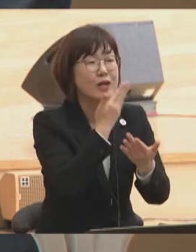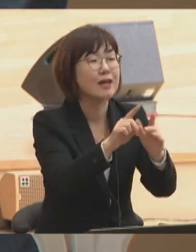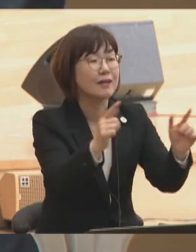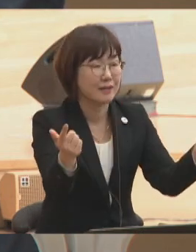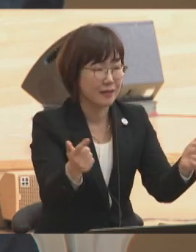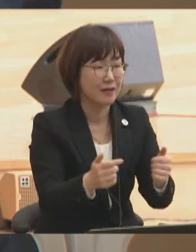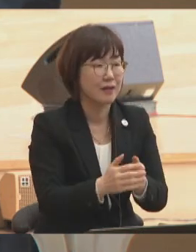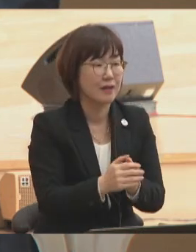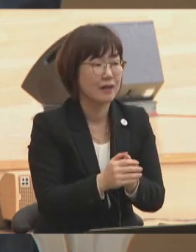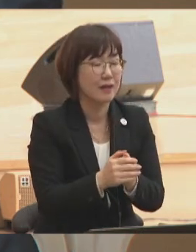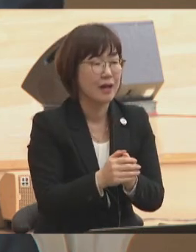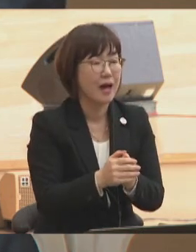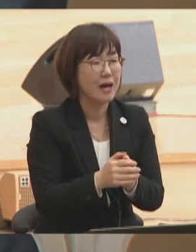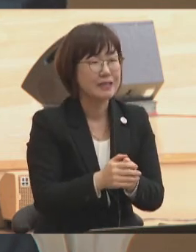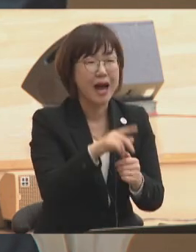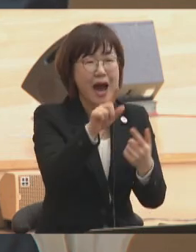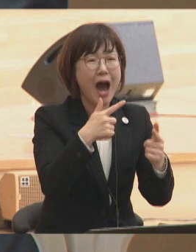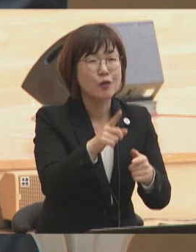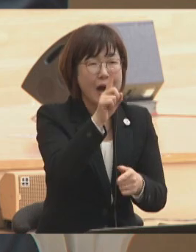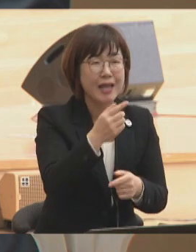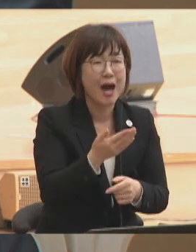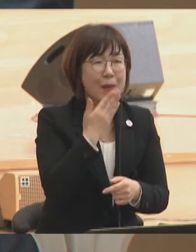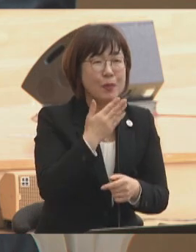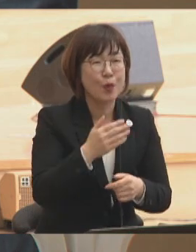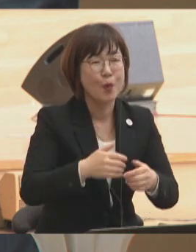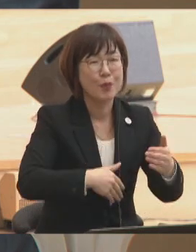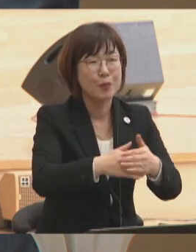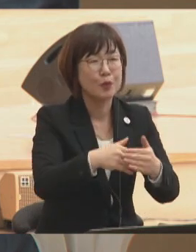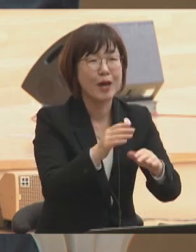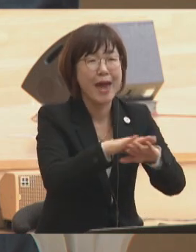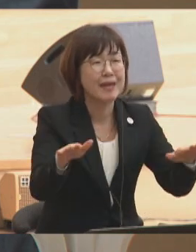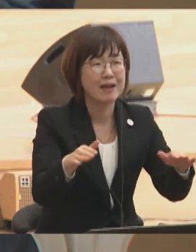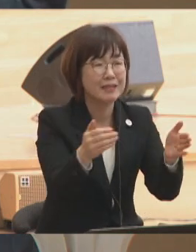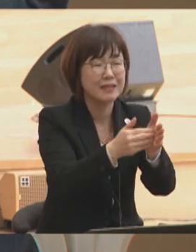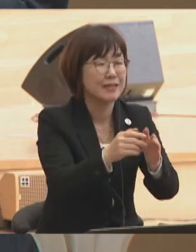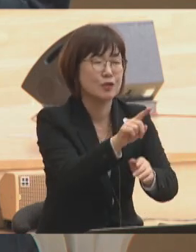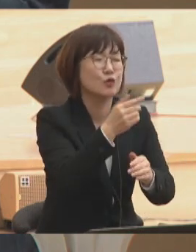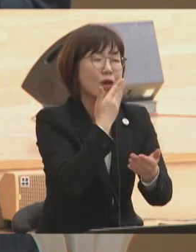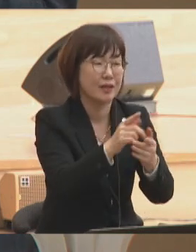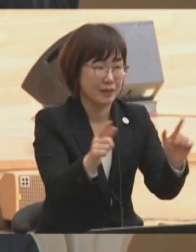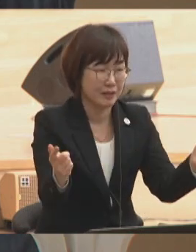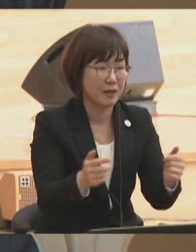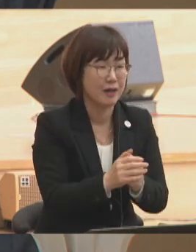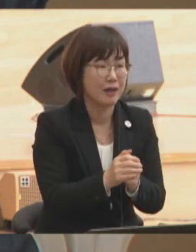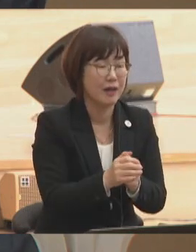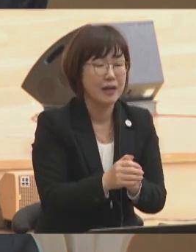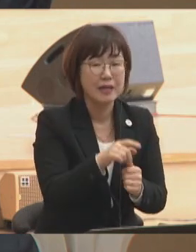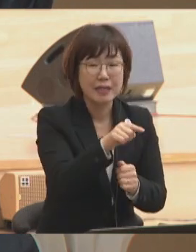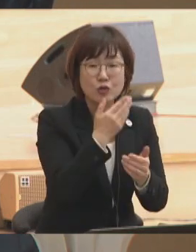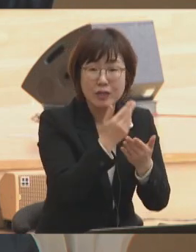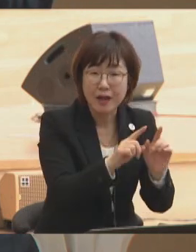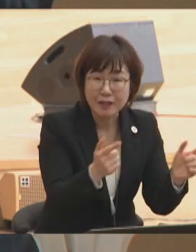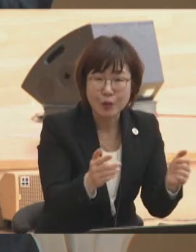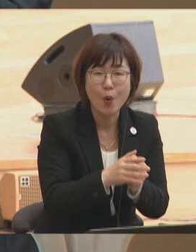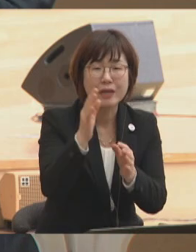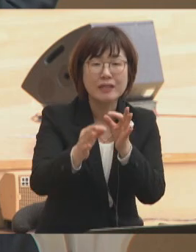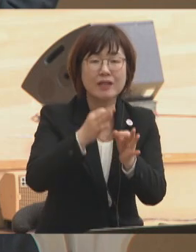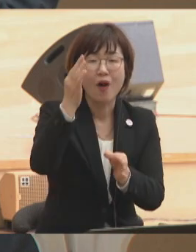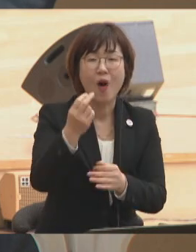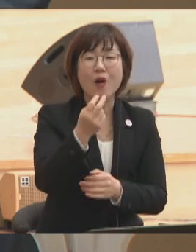중요한 게 아니, 한 끼 해결 그런 게 중요한 게 아니다. 그런 것이 아니라 영생하도록